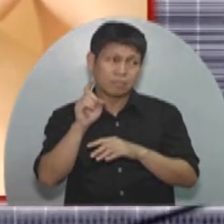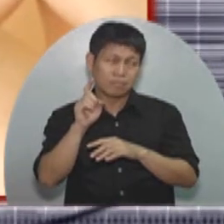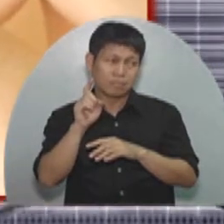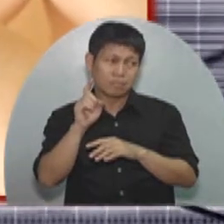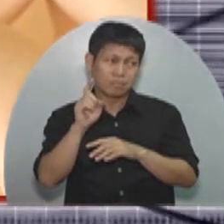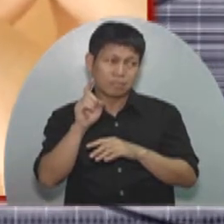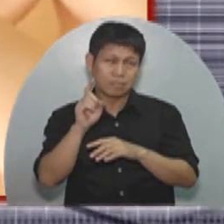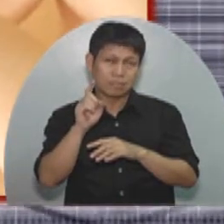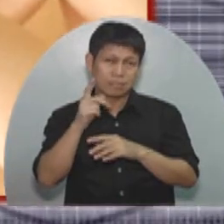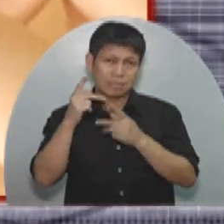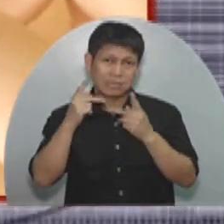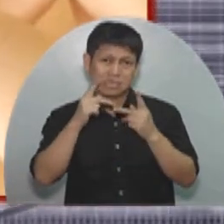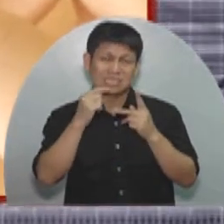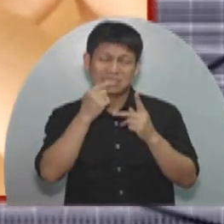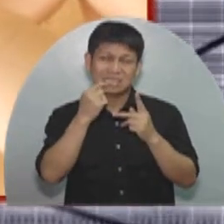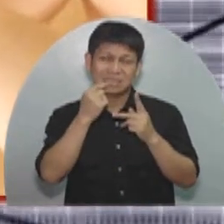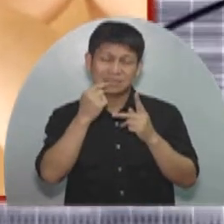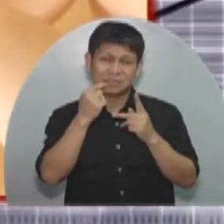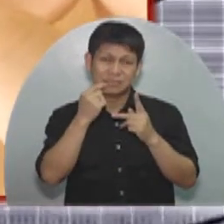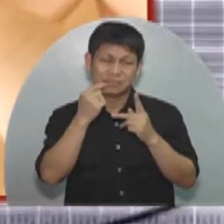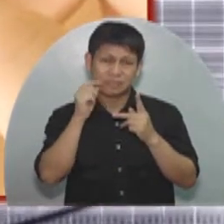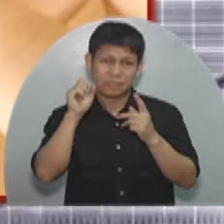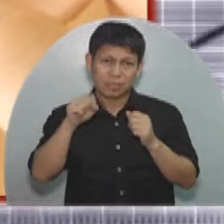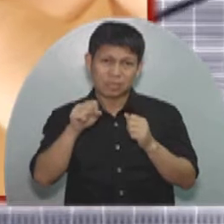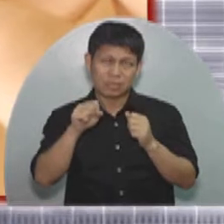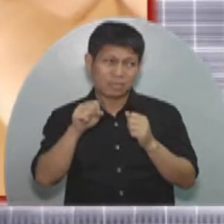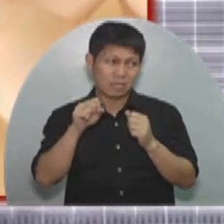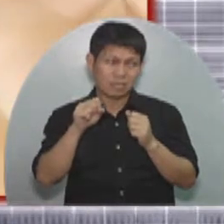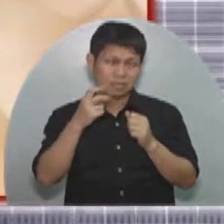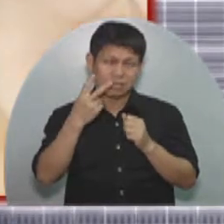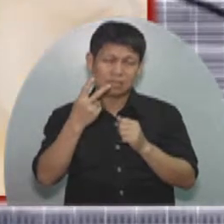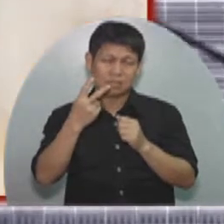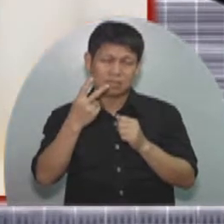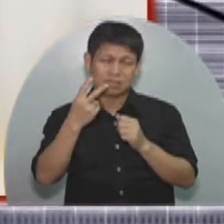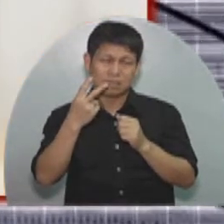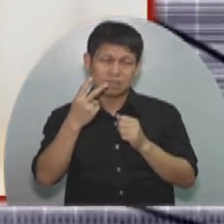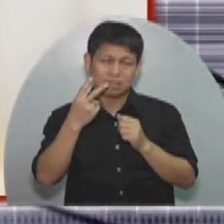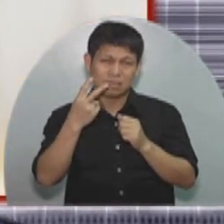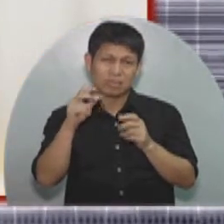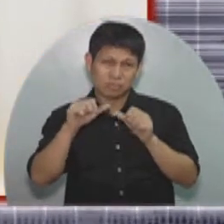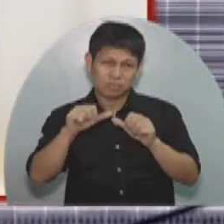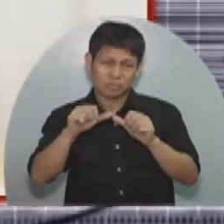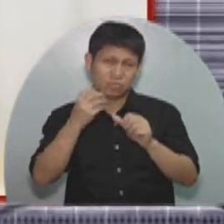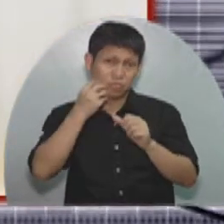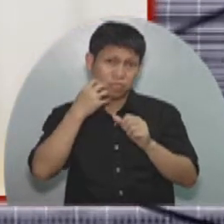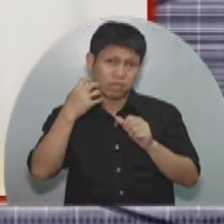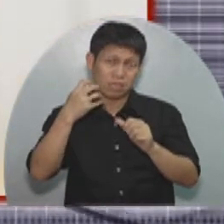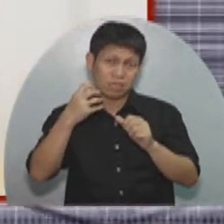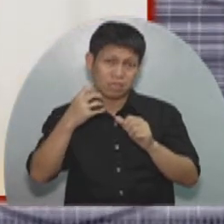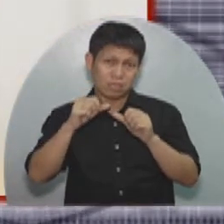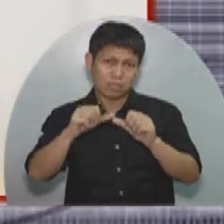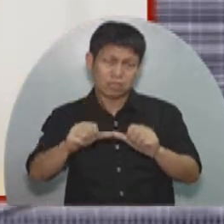on loosening of mga ngipin ay inyo rin pong mapapansin. At kapag ito po ay patuloy na lumaki,